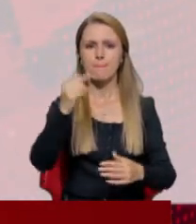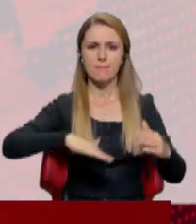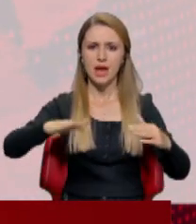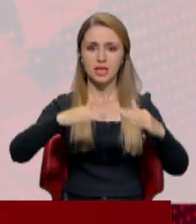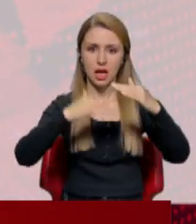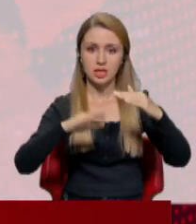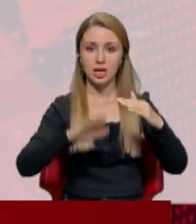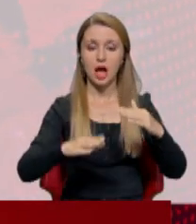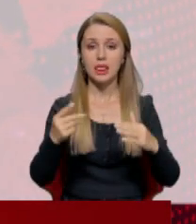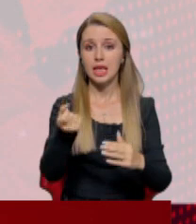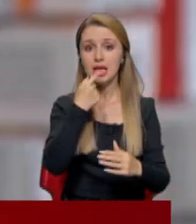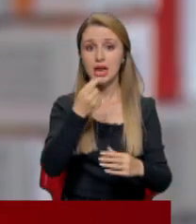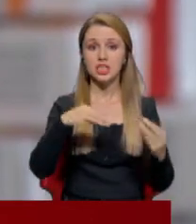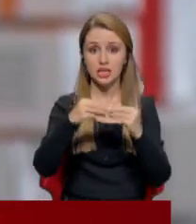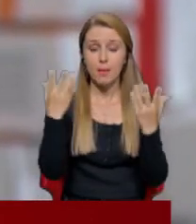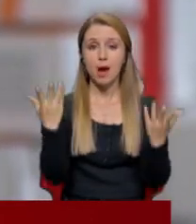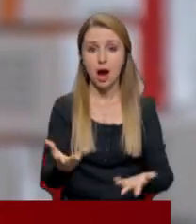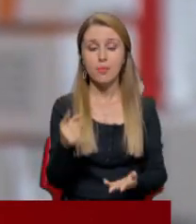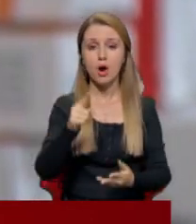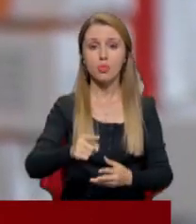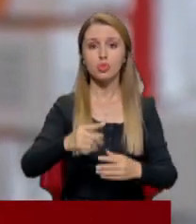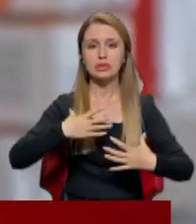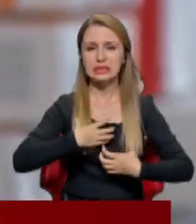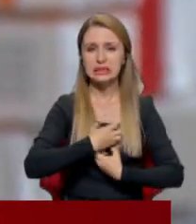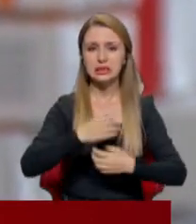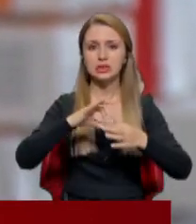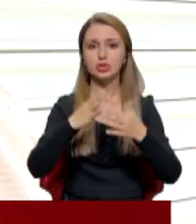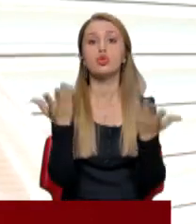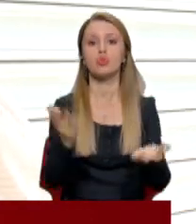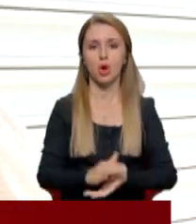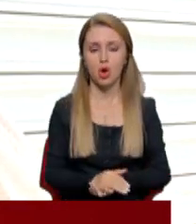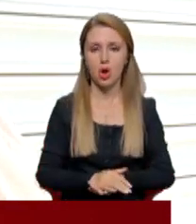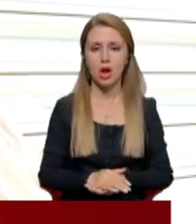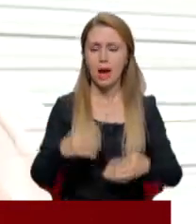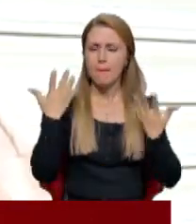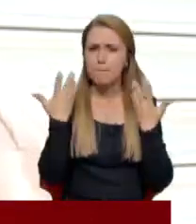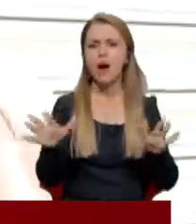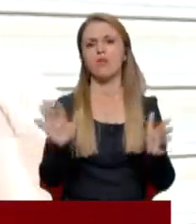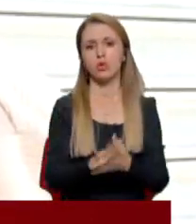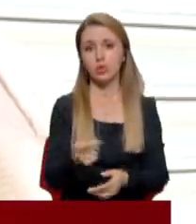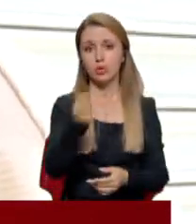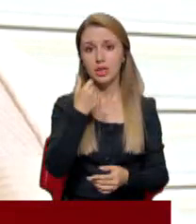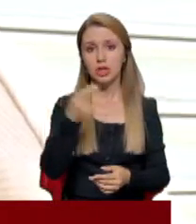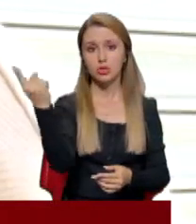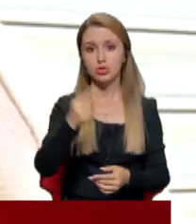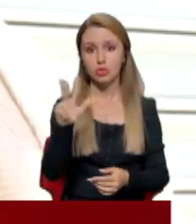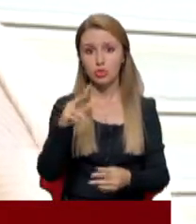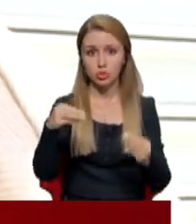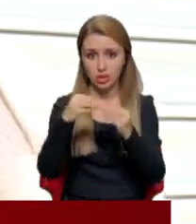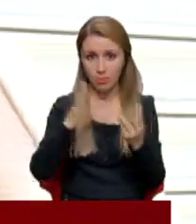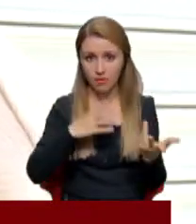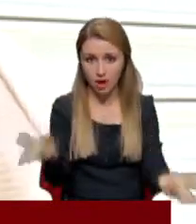kaldı. Yani ilaç zamlanmış oldu ama bu adım sıkıntıyı çözmeye de yetmeyecek. Perişan haldeyiz. Bir ilaç bile %30 zam